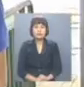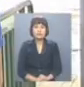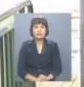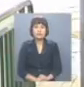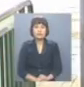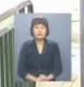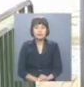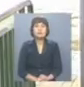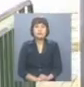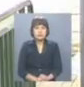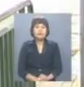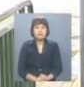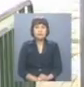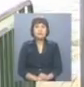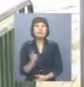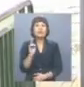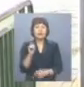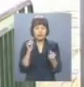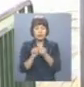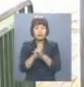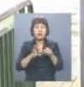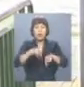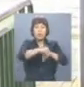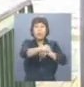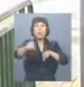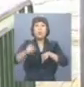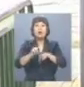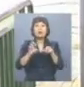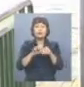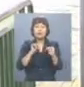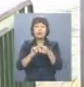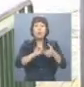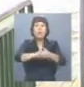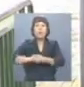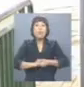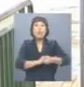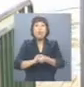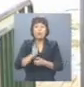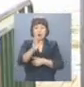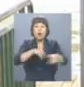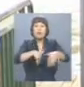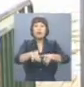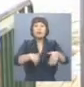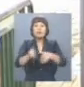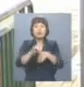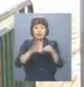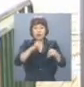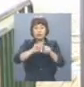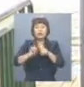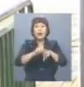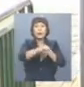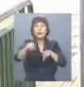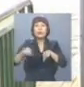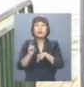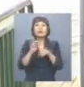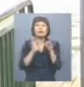ครับสิ่งหนึ่งที่เกิดขึ้นในพื้นที่ขณะนี้คือเราจะเห็นความร่วมมือของภาคประชาชนหลายๆภาคส่วนมากขึ้นนะครับโดยเฉ